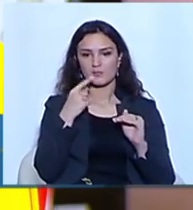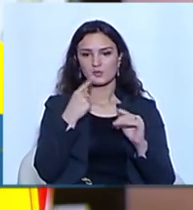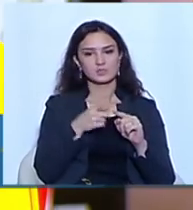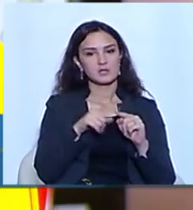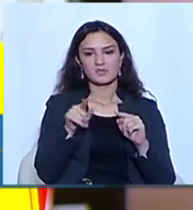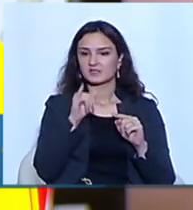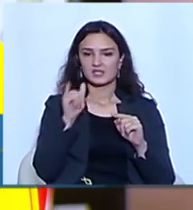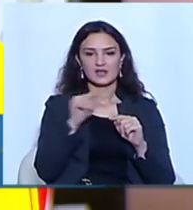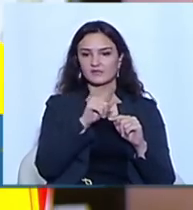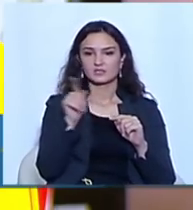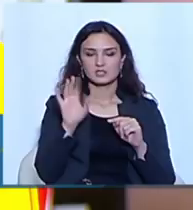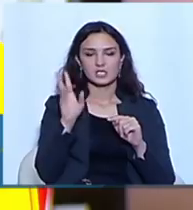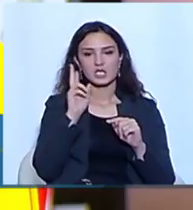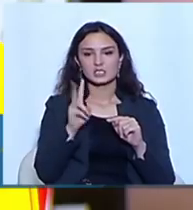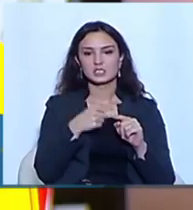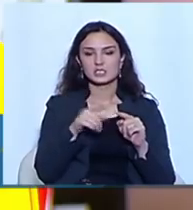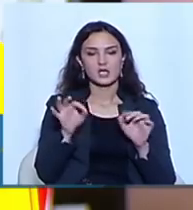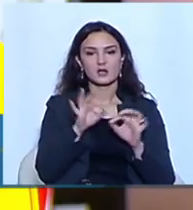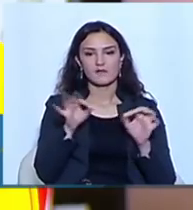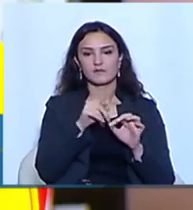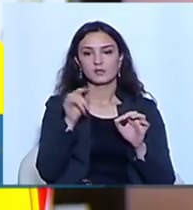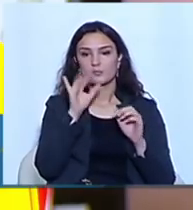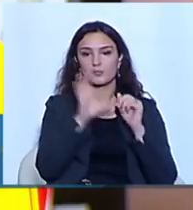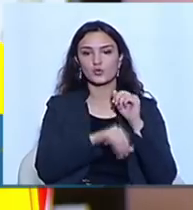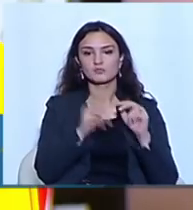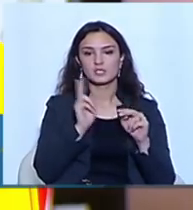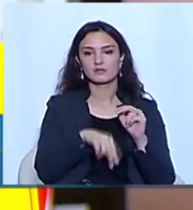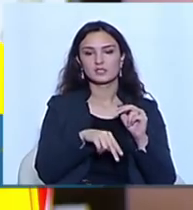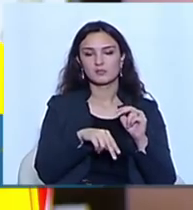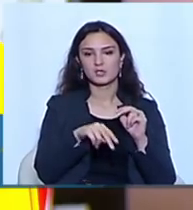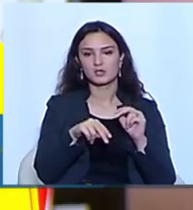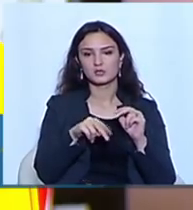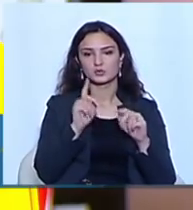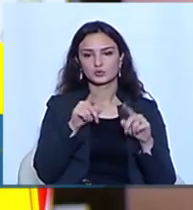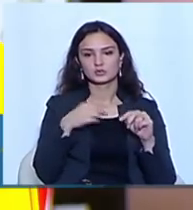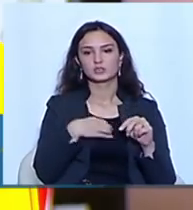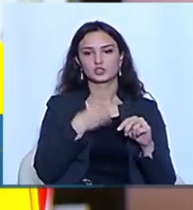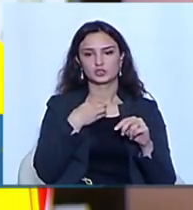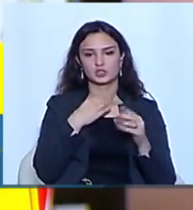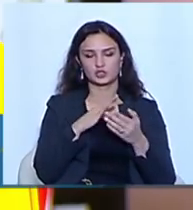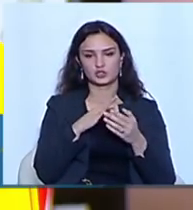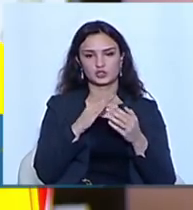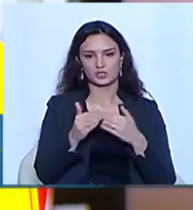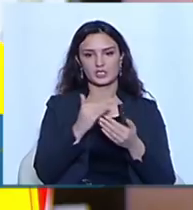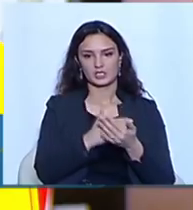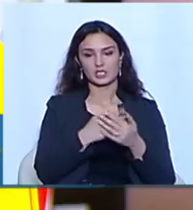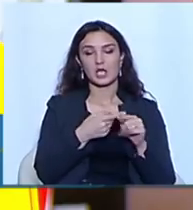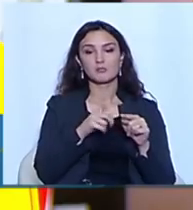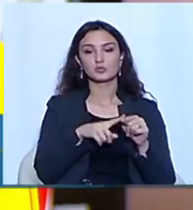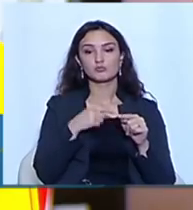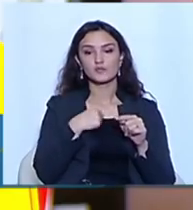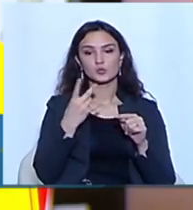ამას ვერავისთან არ იცის ეს არავინ და ბოლოს თავდება ხოლმე ზეთი კატასტროფული შედეგებით. ამიტომ ჩვენ